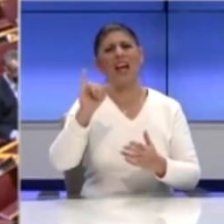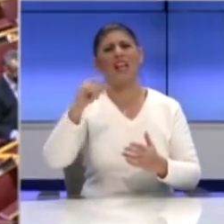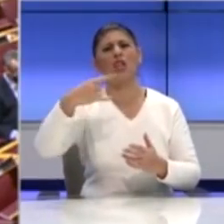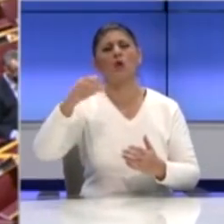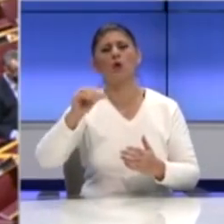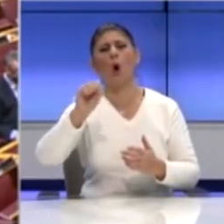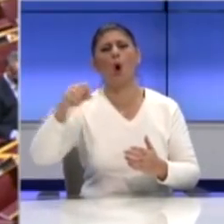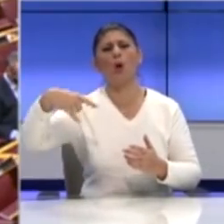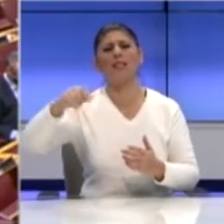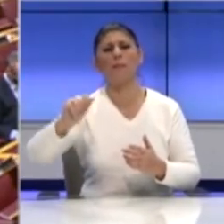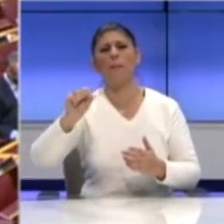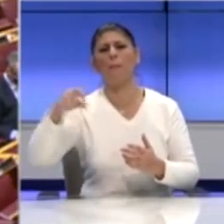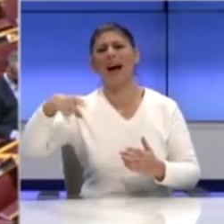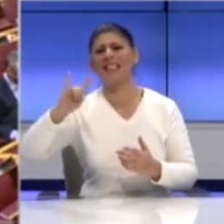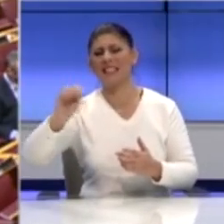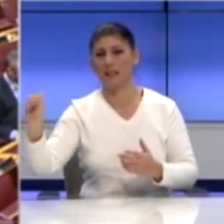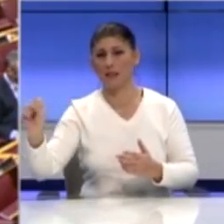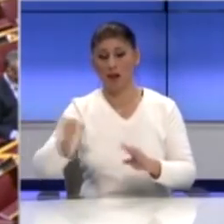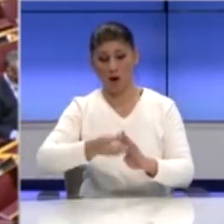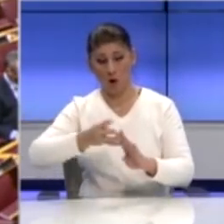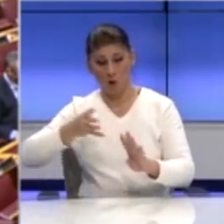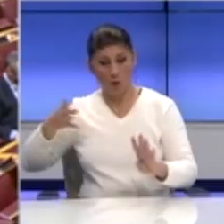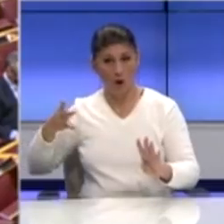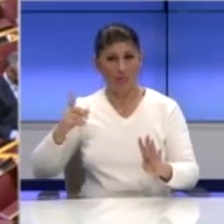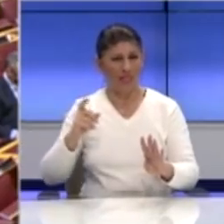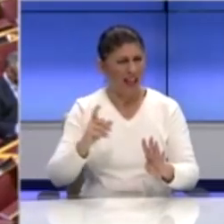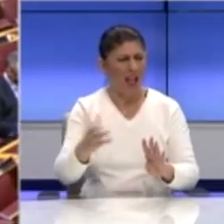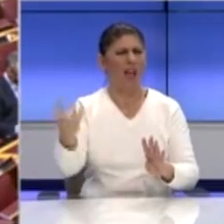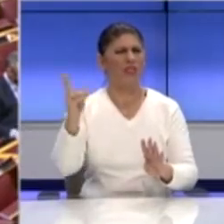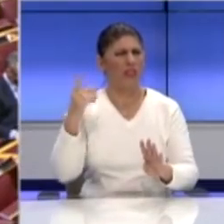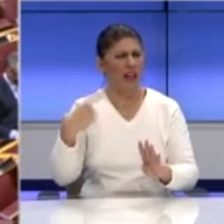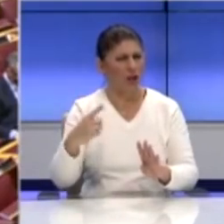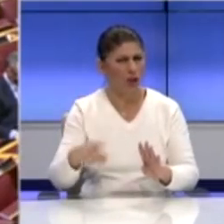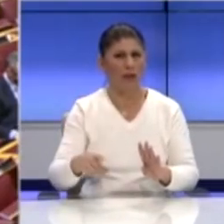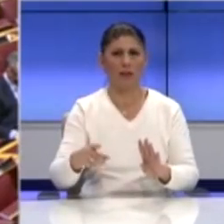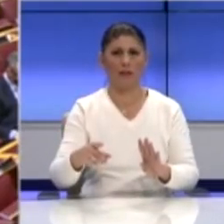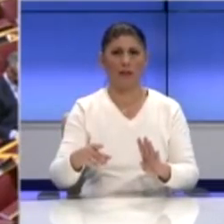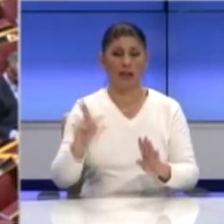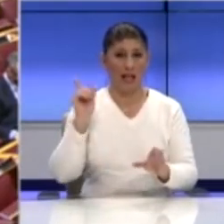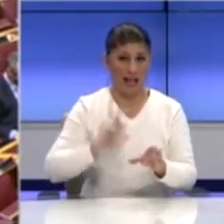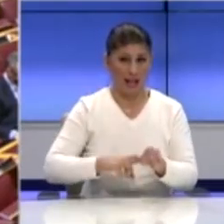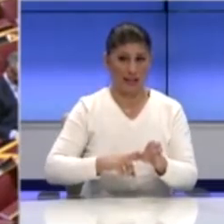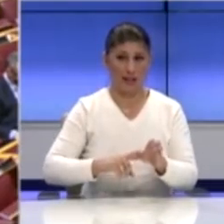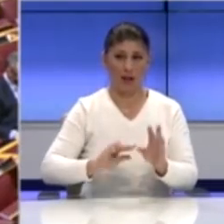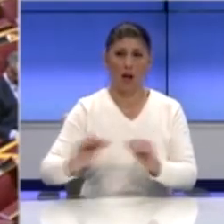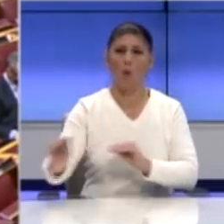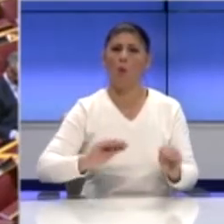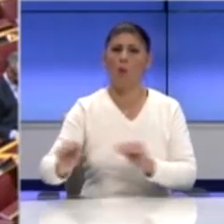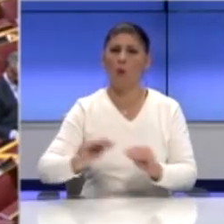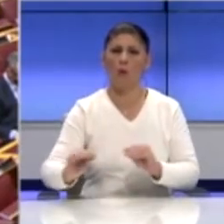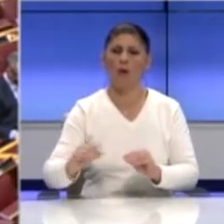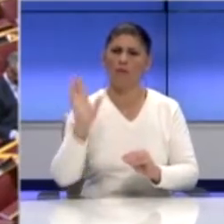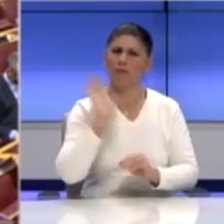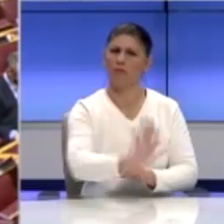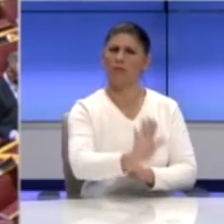Οι ουρές δεκάδων ή εκατοντάδων ανθρώπων στις εταιρείες ταχυμεταφορών που τις έχετε αφήσει